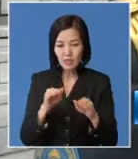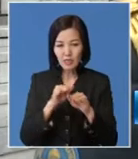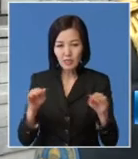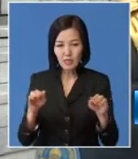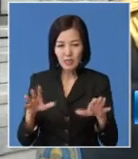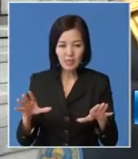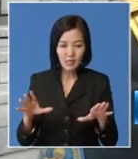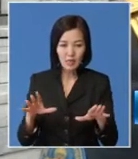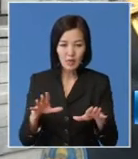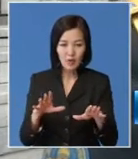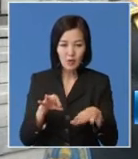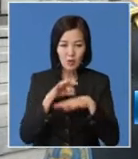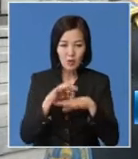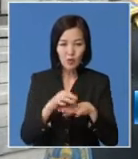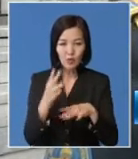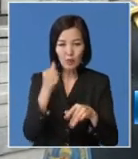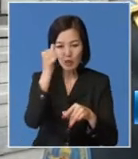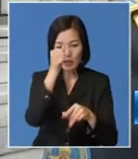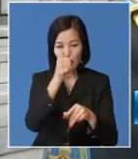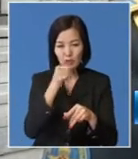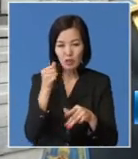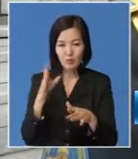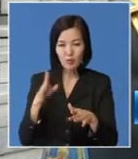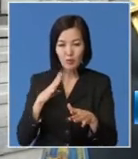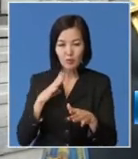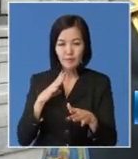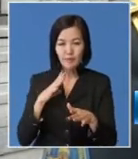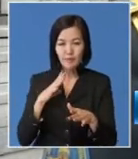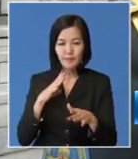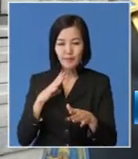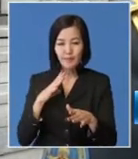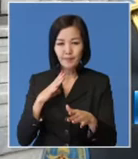көрсетіліп, осыдан 2 жыл болды.